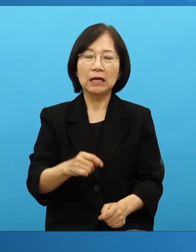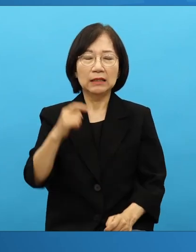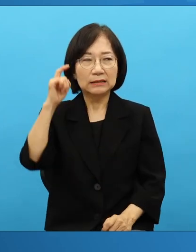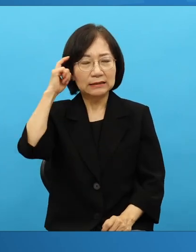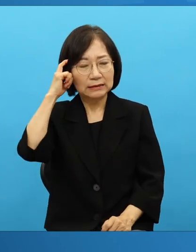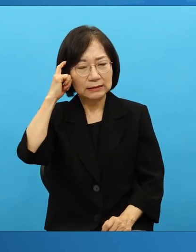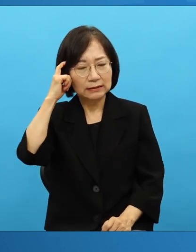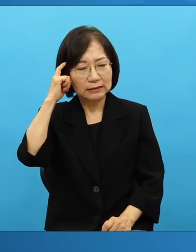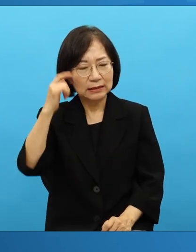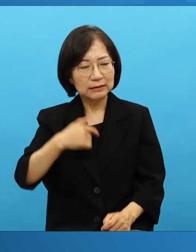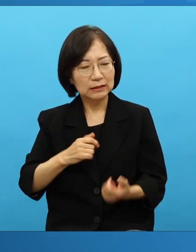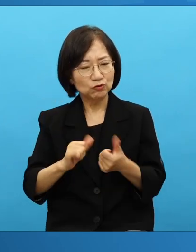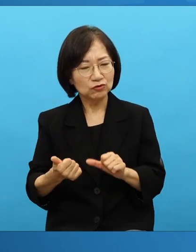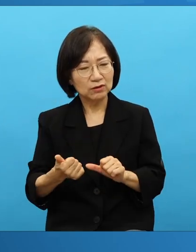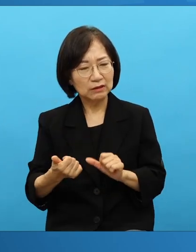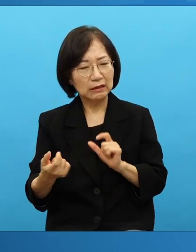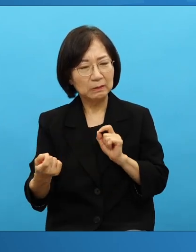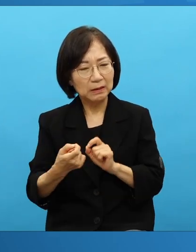이렇게 생각을 하게 됩니다.